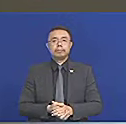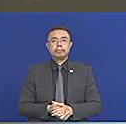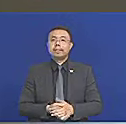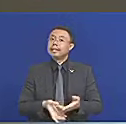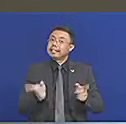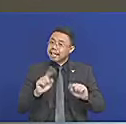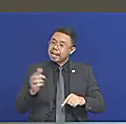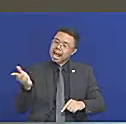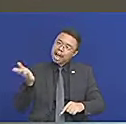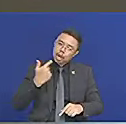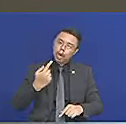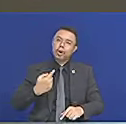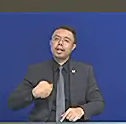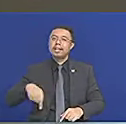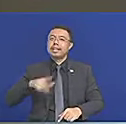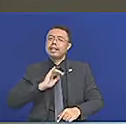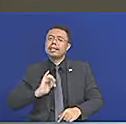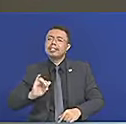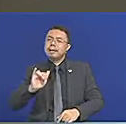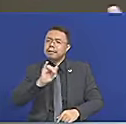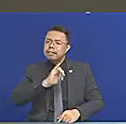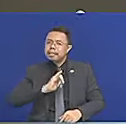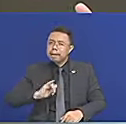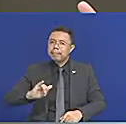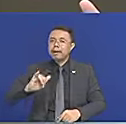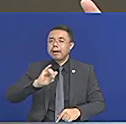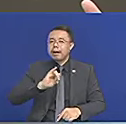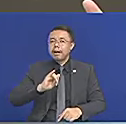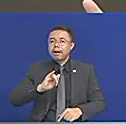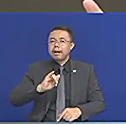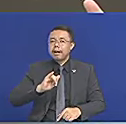Jadi marilah kita, ayolah kita